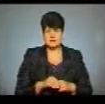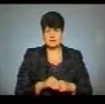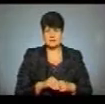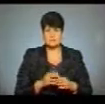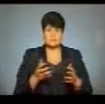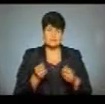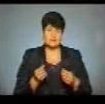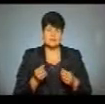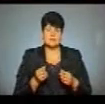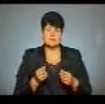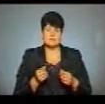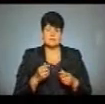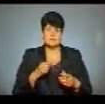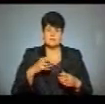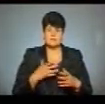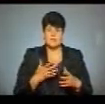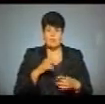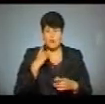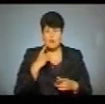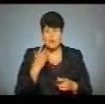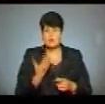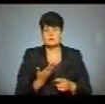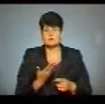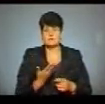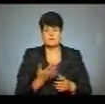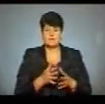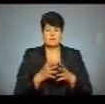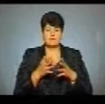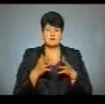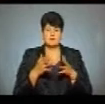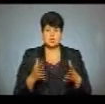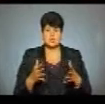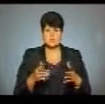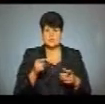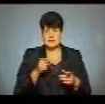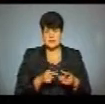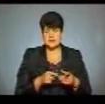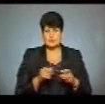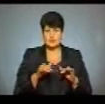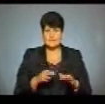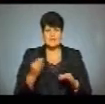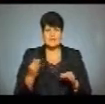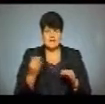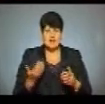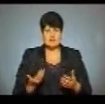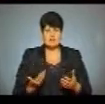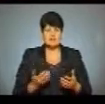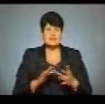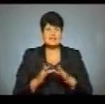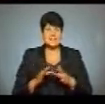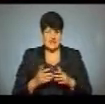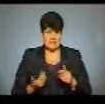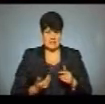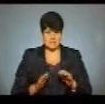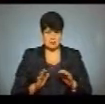емоції і колекціонувати досвід. Зараз молодь, вона більшість подій цікавих, в них в інтернеті, а не в житті. От я